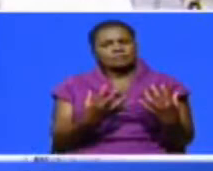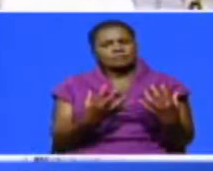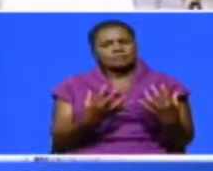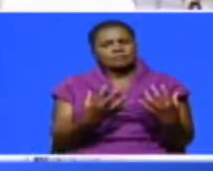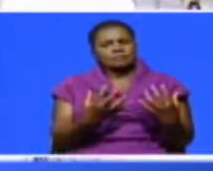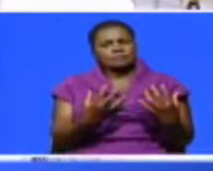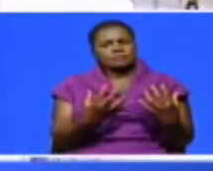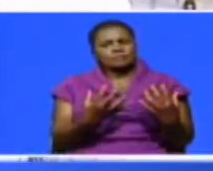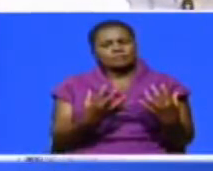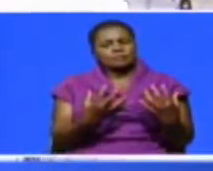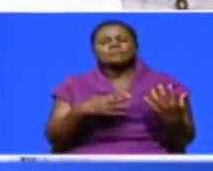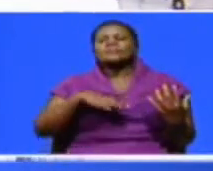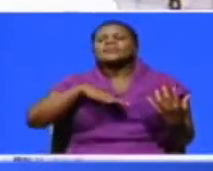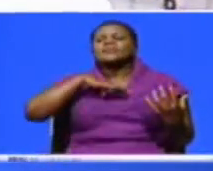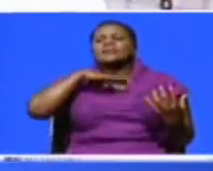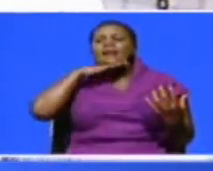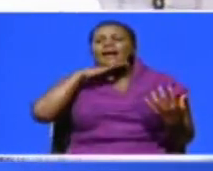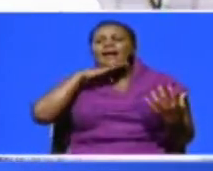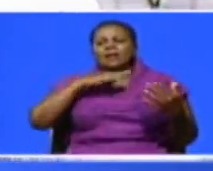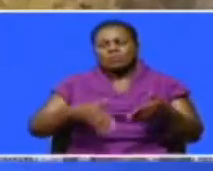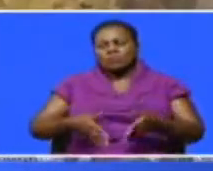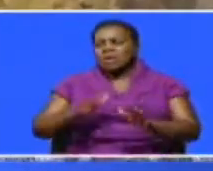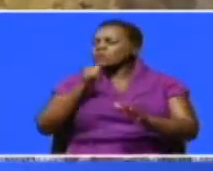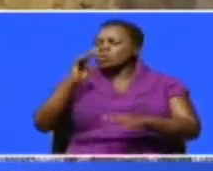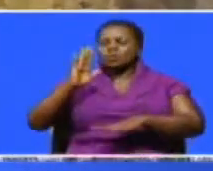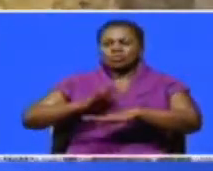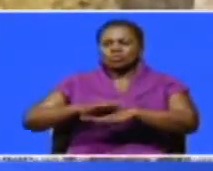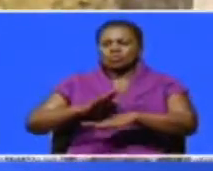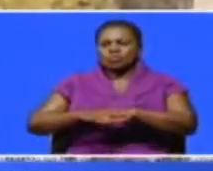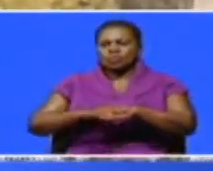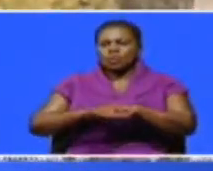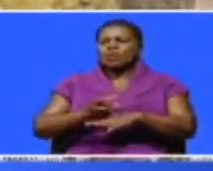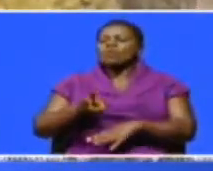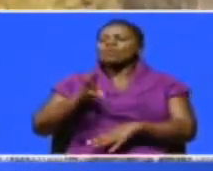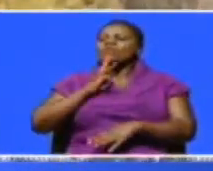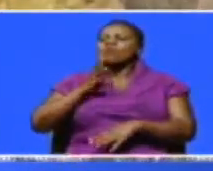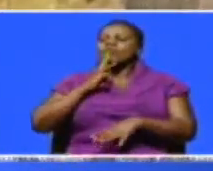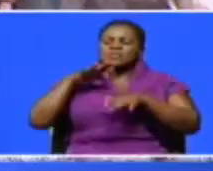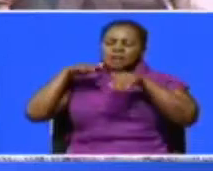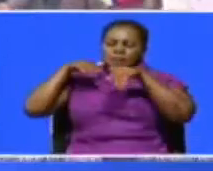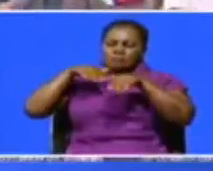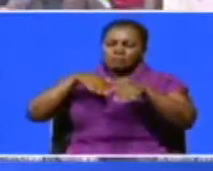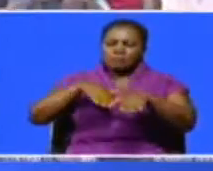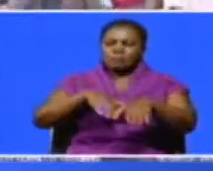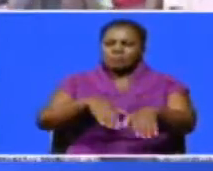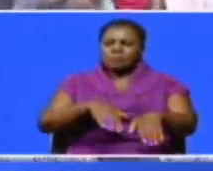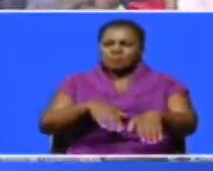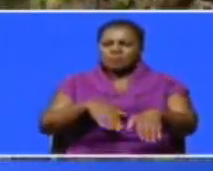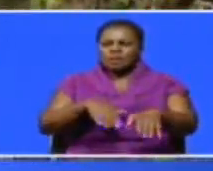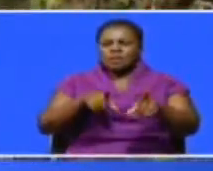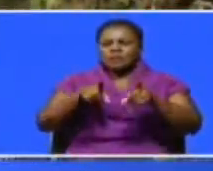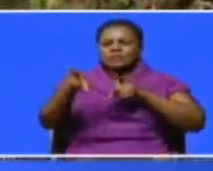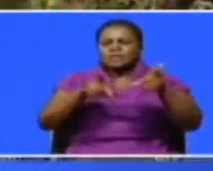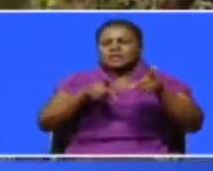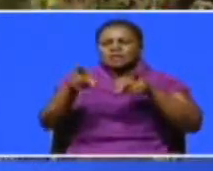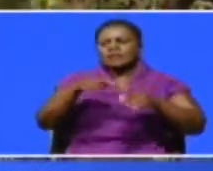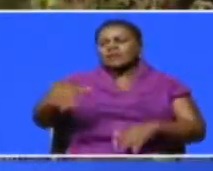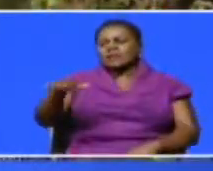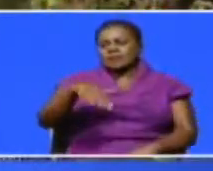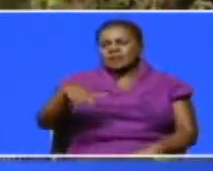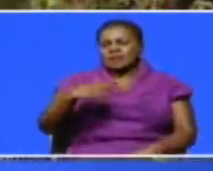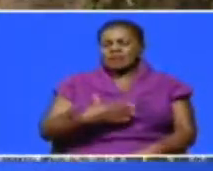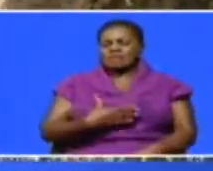amekuja kutuacha kwa njia ambayo sikupenda. Maporomoko ya maji ya Chepkit ni kivutio kikubwa cha utalii katika eneo